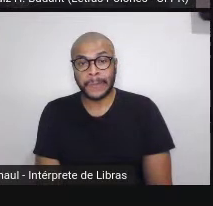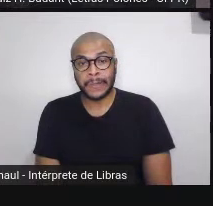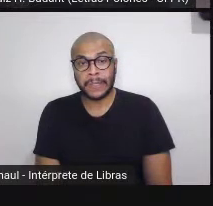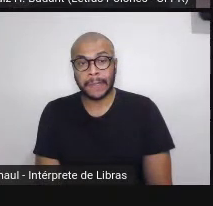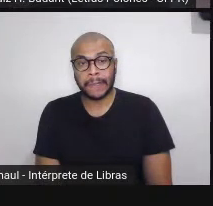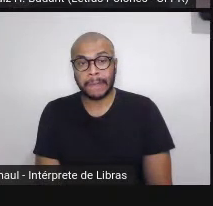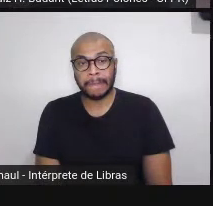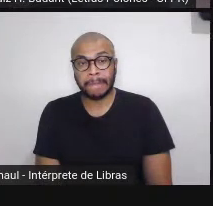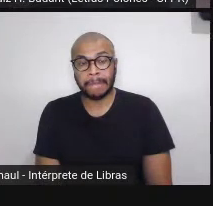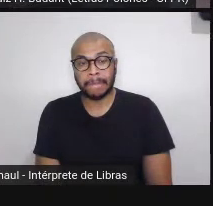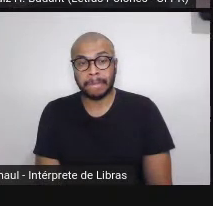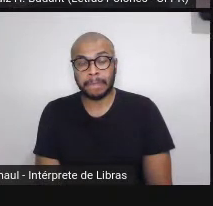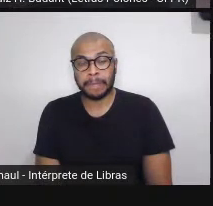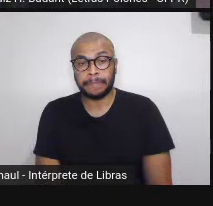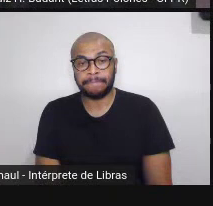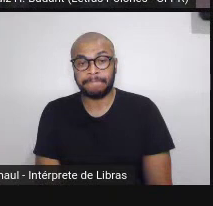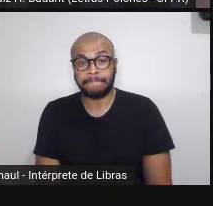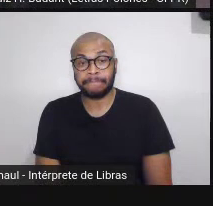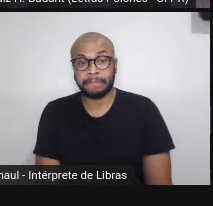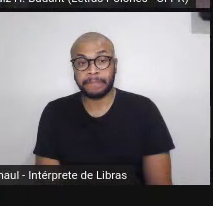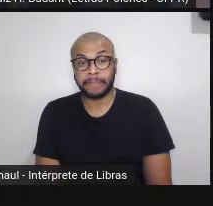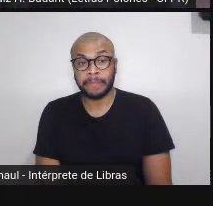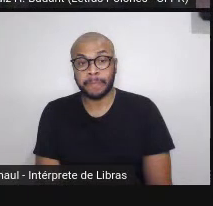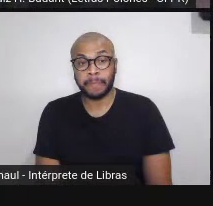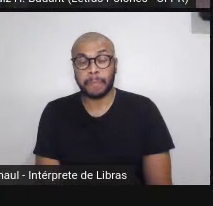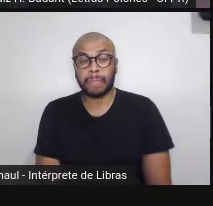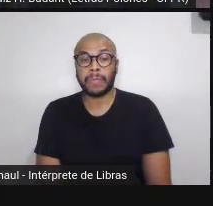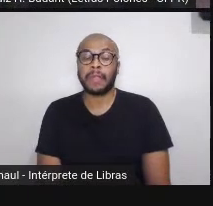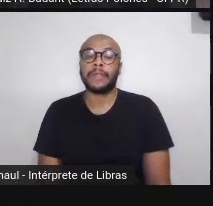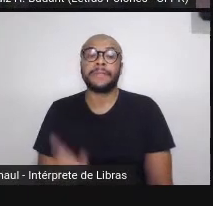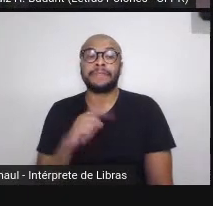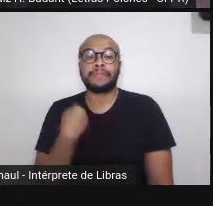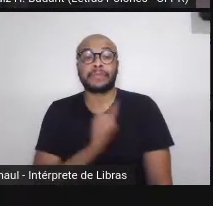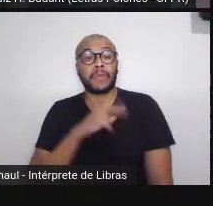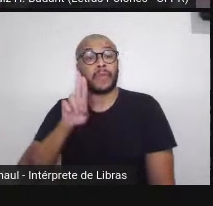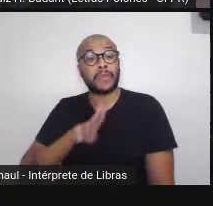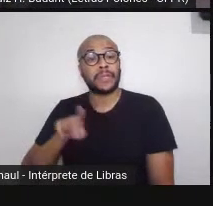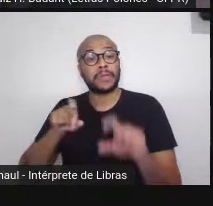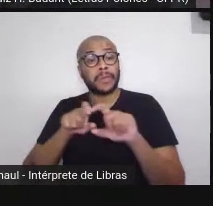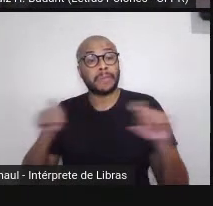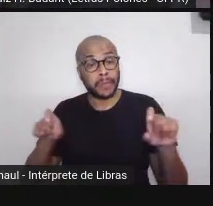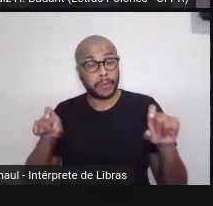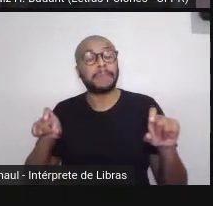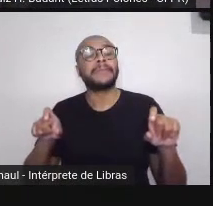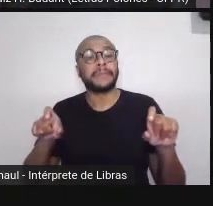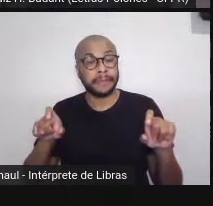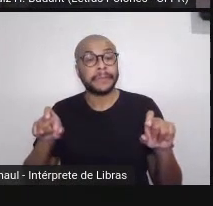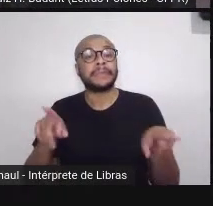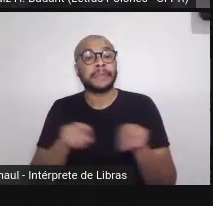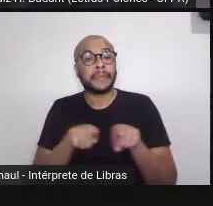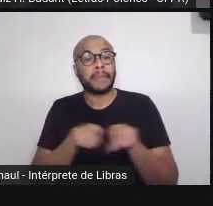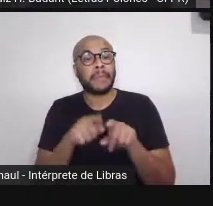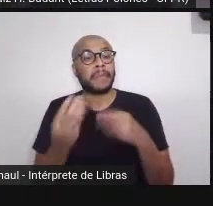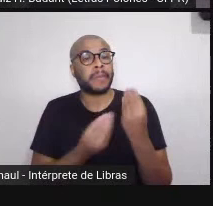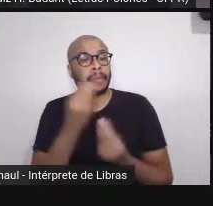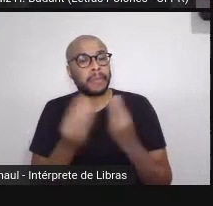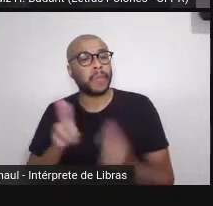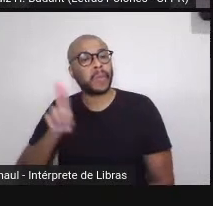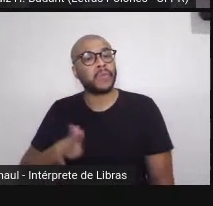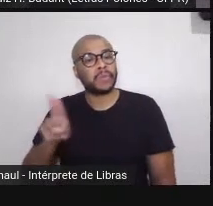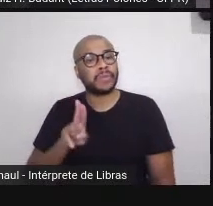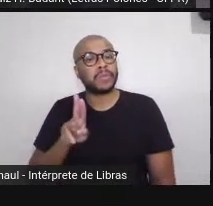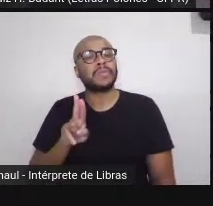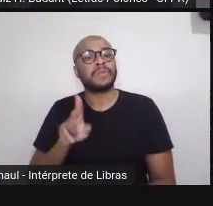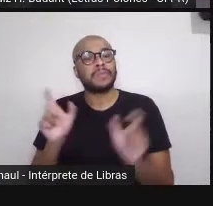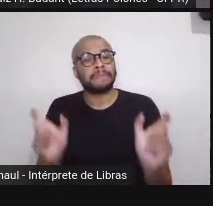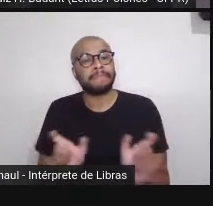Kowalskich. I a gente vai usar os sobrenomes no plural com os casais. Então